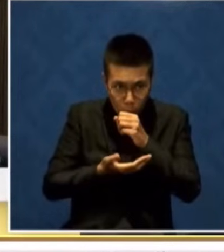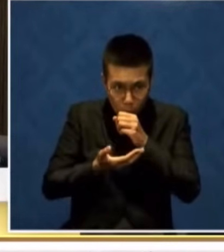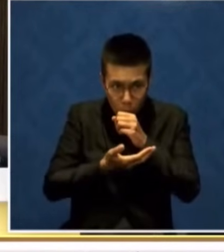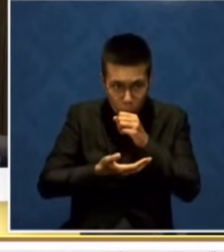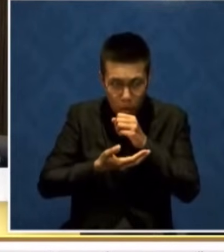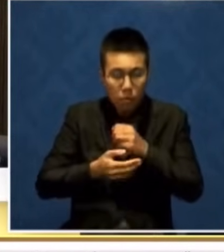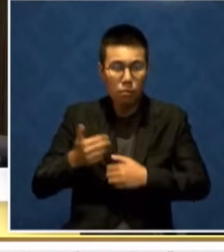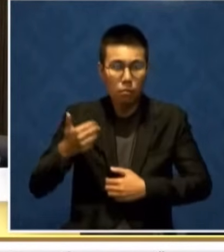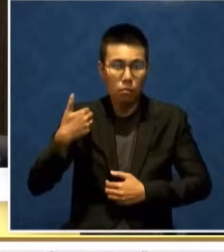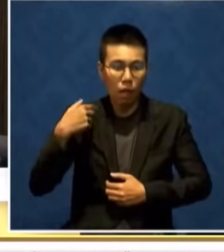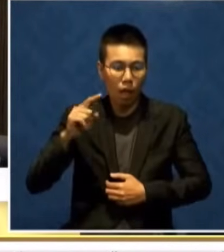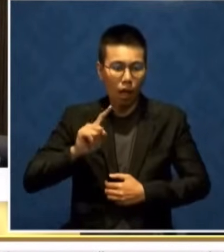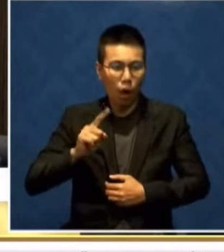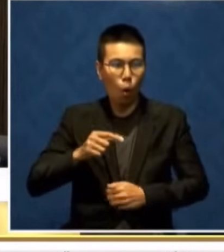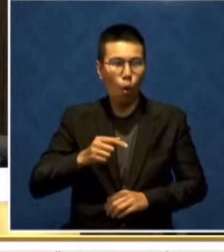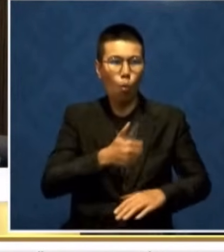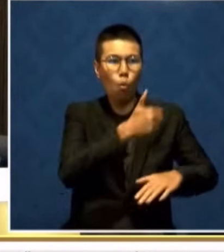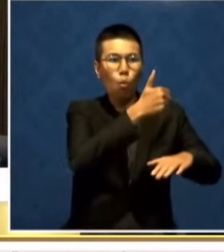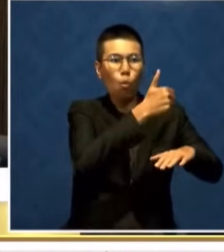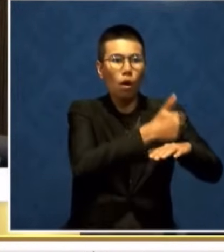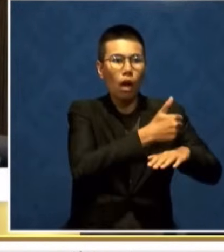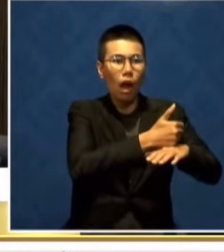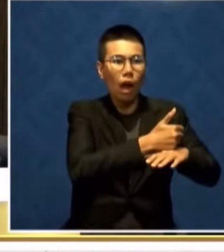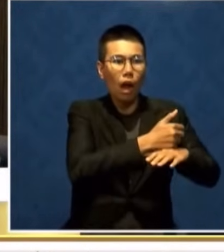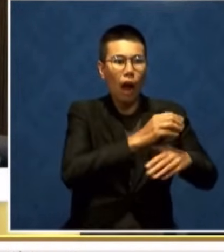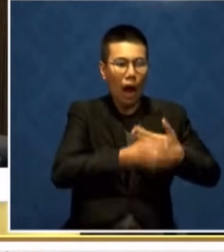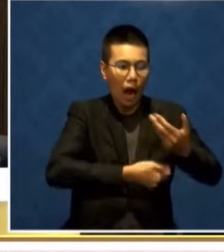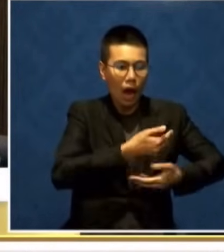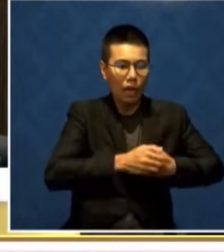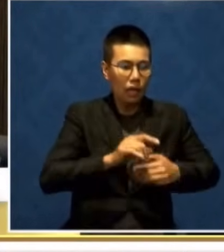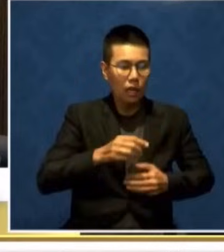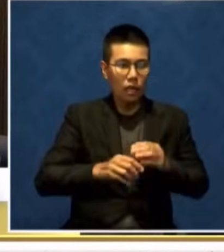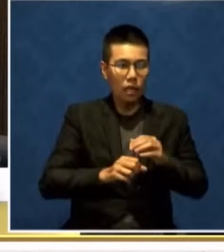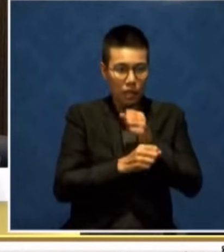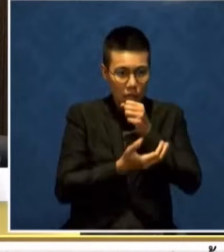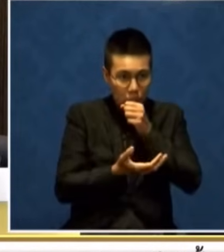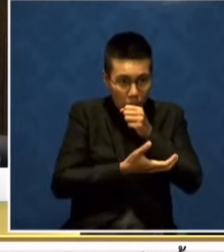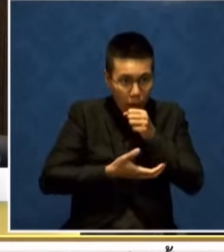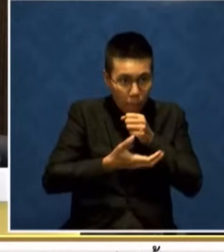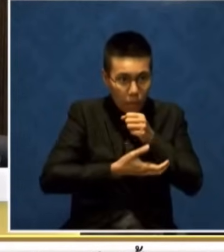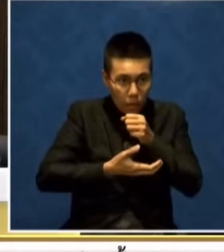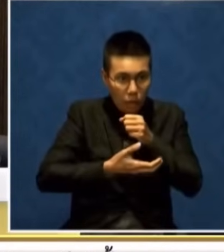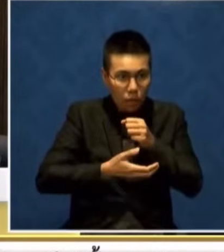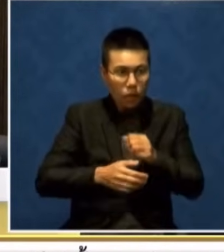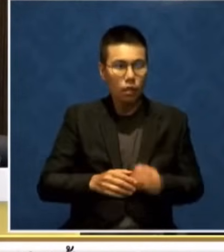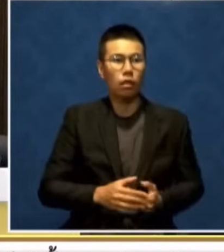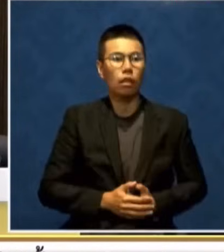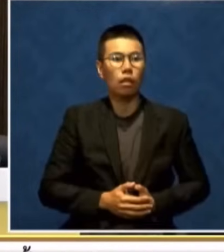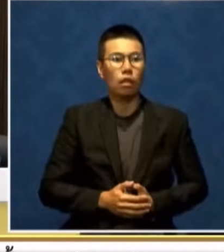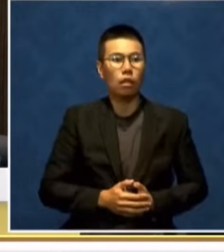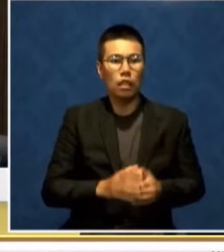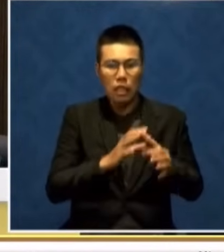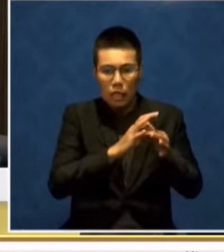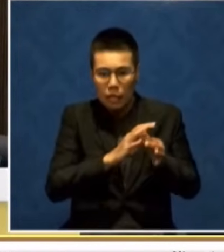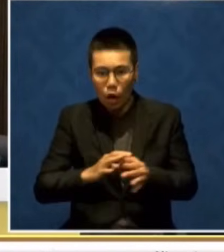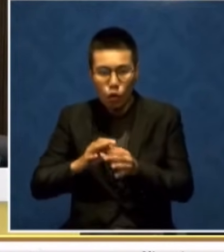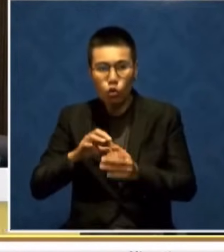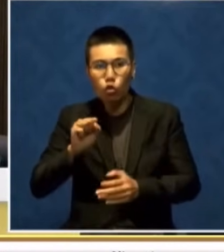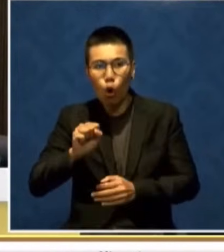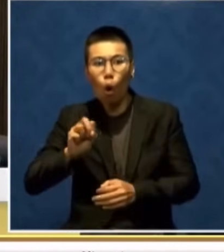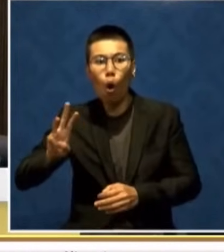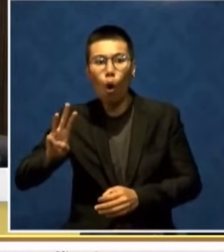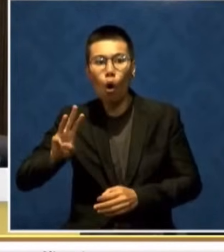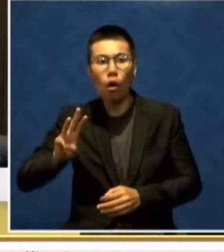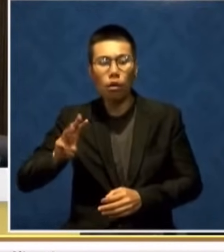รายใหญ่ชาวเมียนมาร์อย่างคุณมีหลักซึ่งเชื่อมโยงกับสวคนดังทรงเอเชื่อมโยง